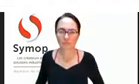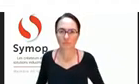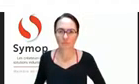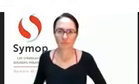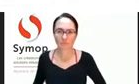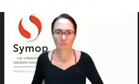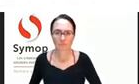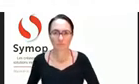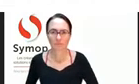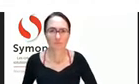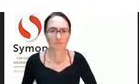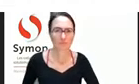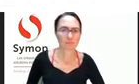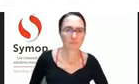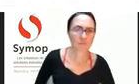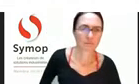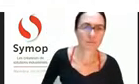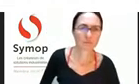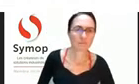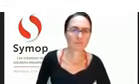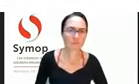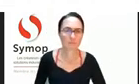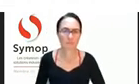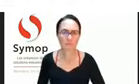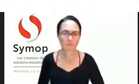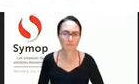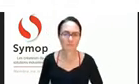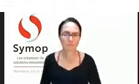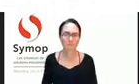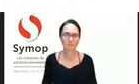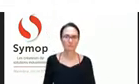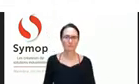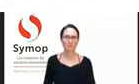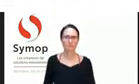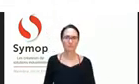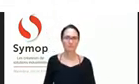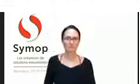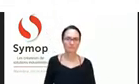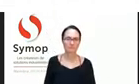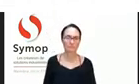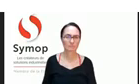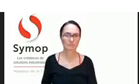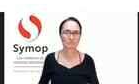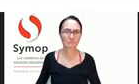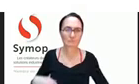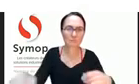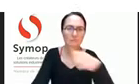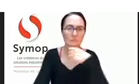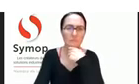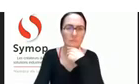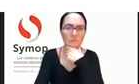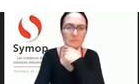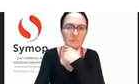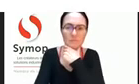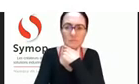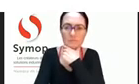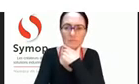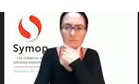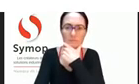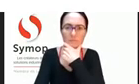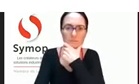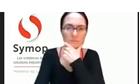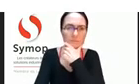vraiment d'expertise là-dedans. Donc, pour aller plus vite, c'est pour ça qu'on s'est associé à ACOEM pour cela. Donc, les axes de